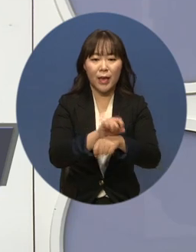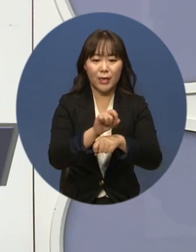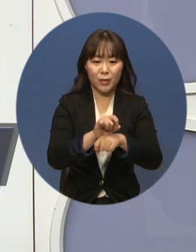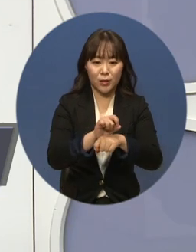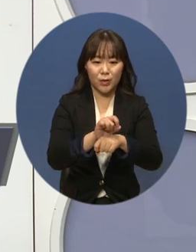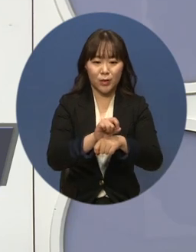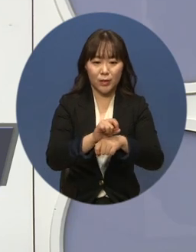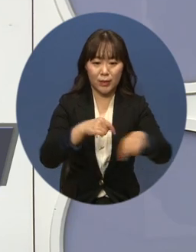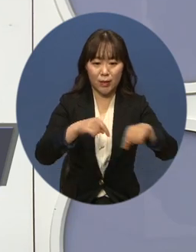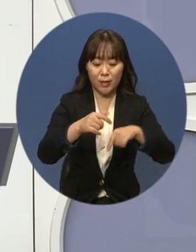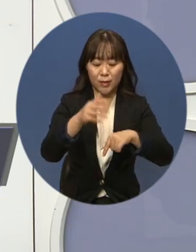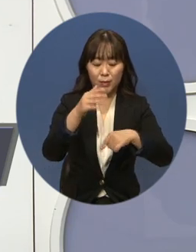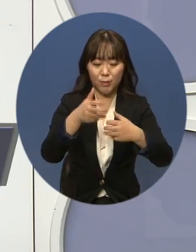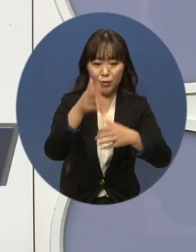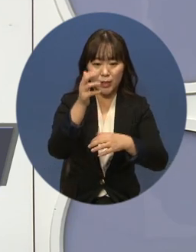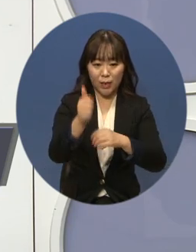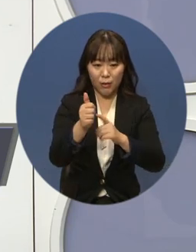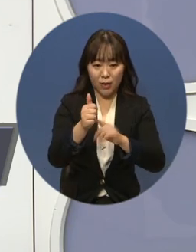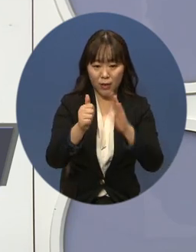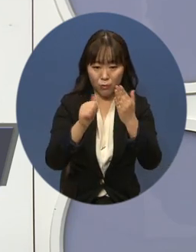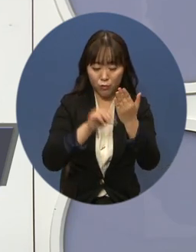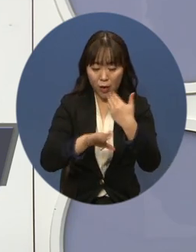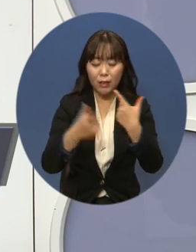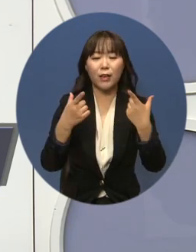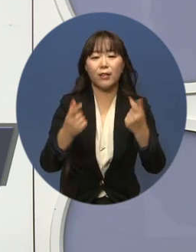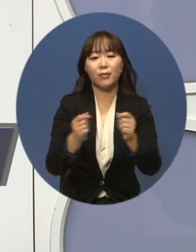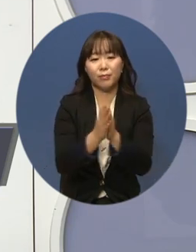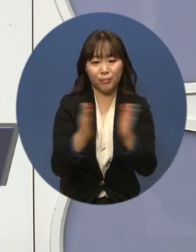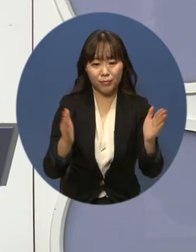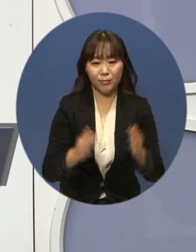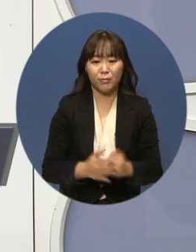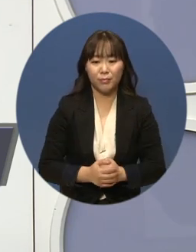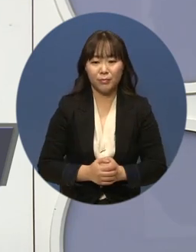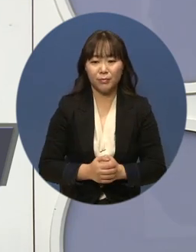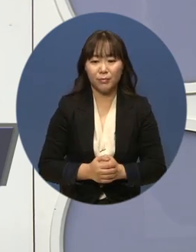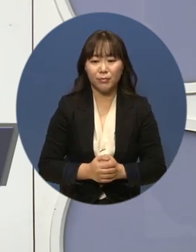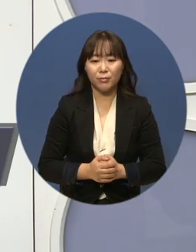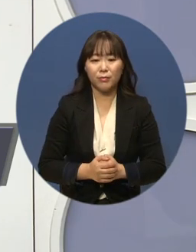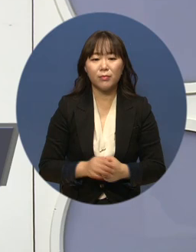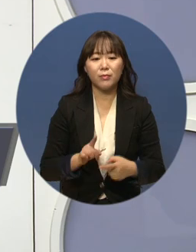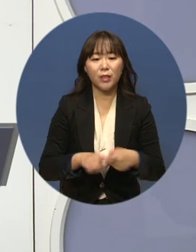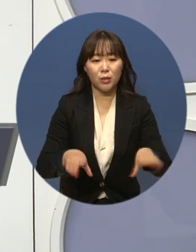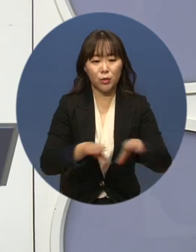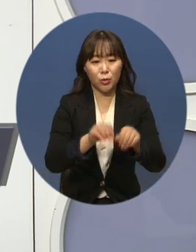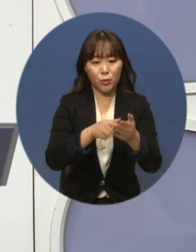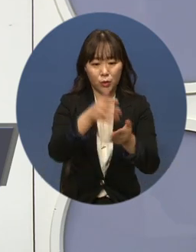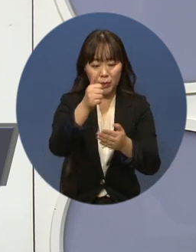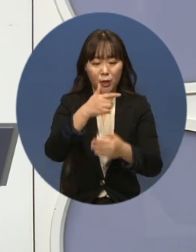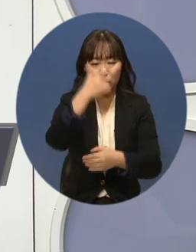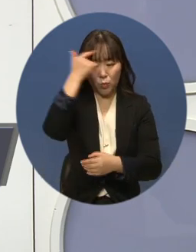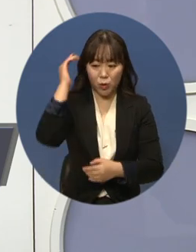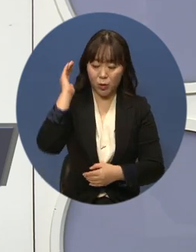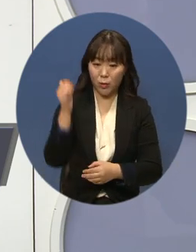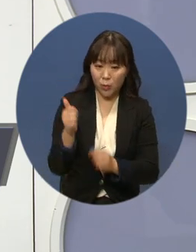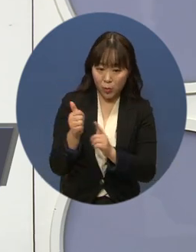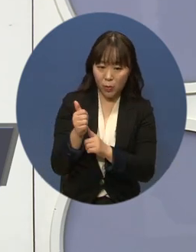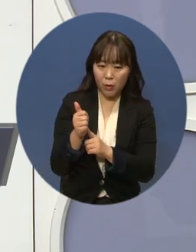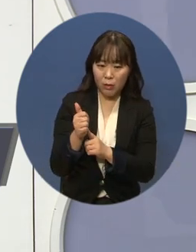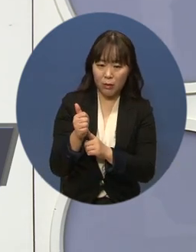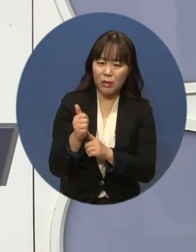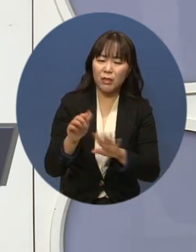대해서 주민투표제를 도입을 했는데 고건 총리님이나 노무현 대통령께서도